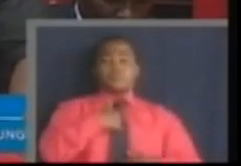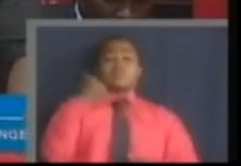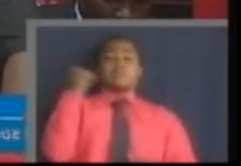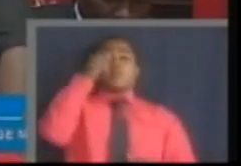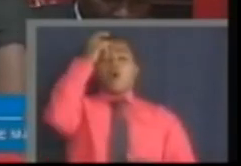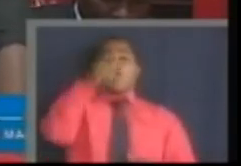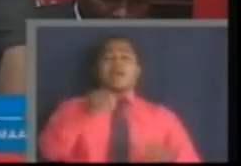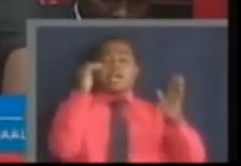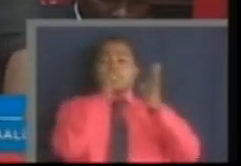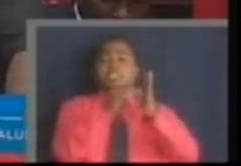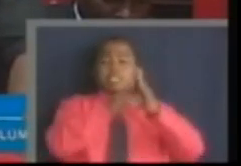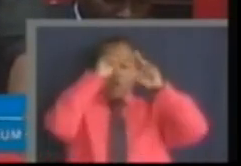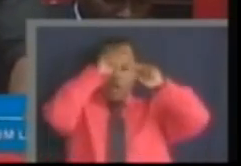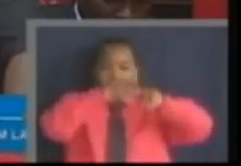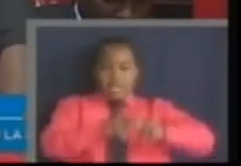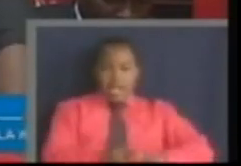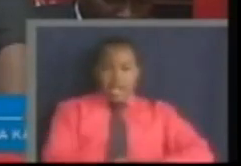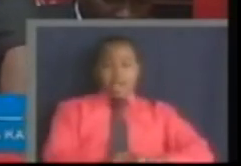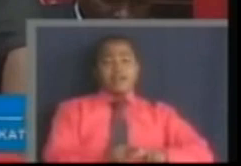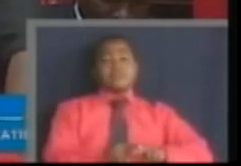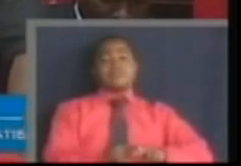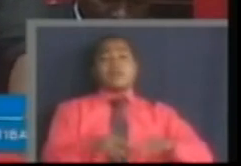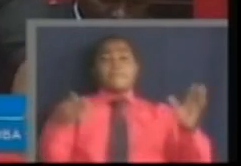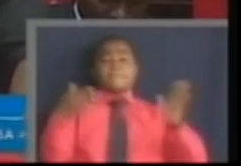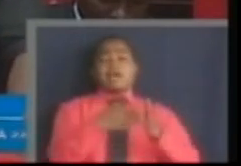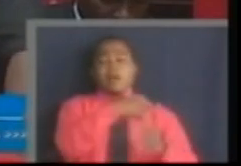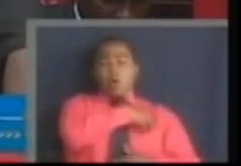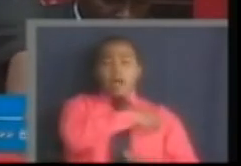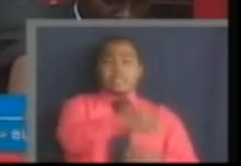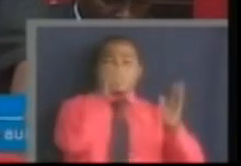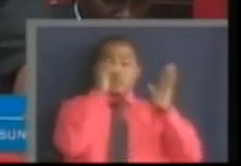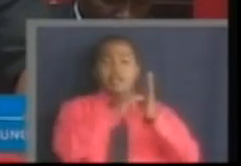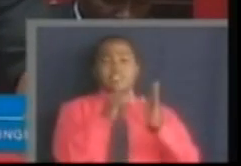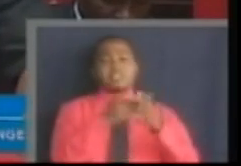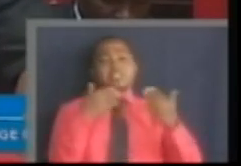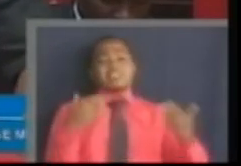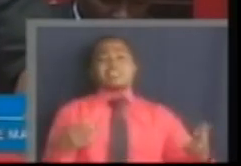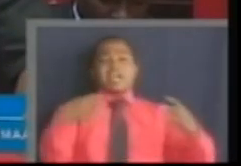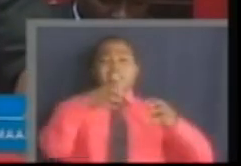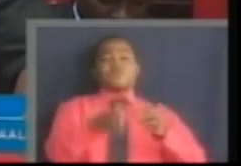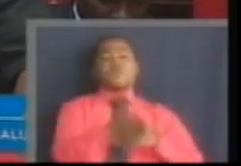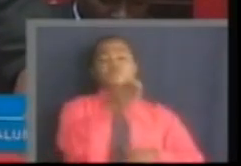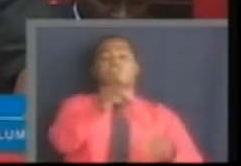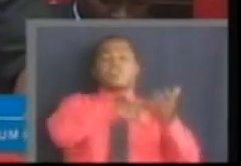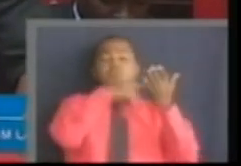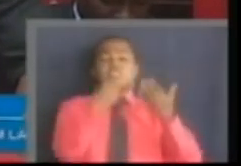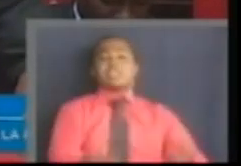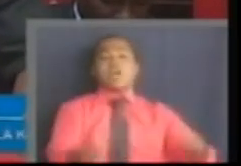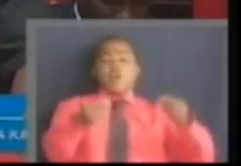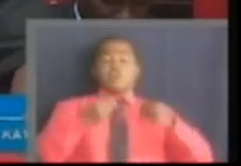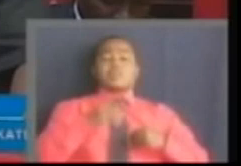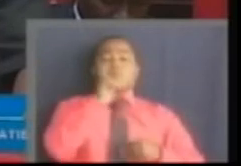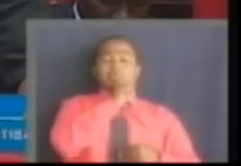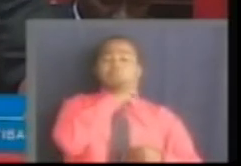watakaa, wanasheria wakuu na mawaziri wa sheria. Sasa kifungu hicho kimeshindikana kunipa majibu. Mwenyekiti, naomba